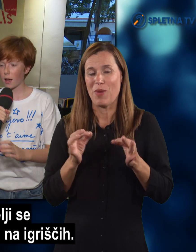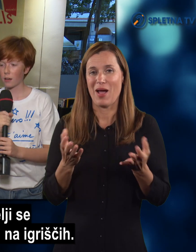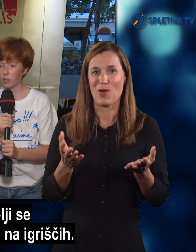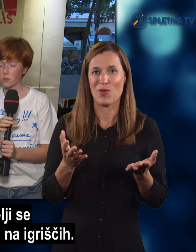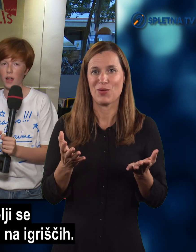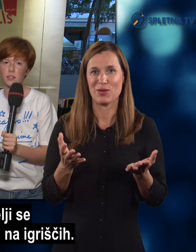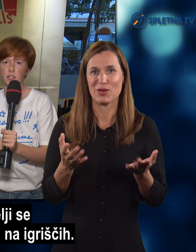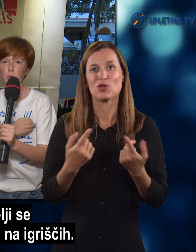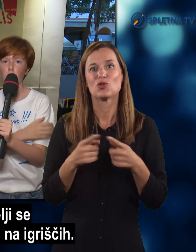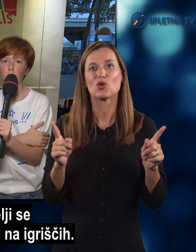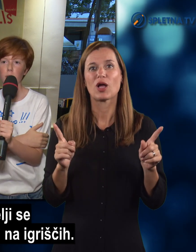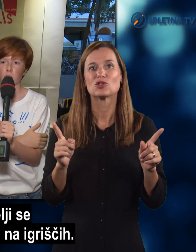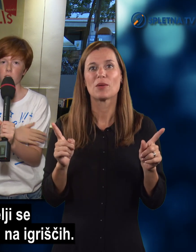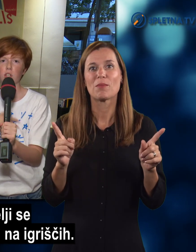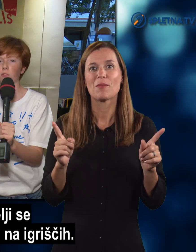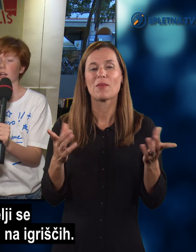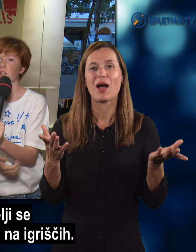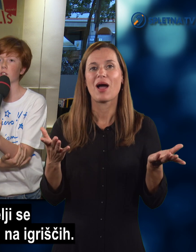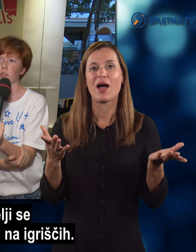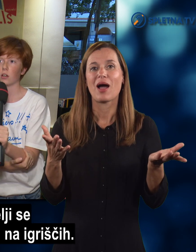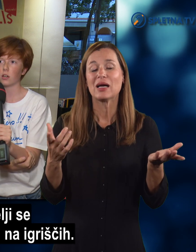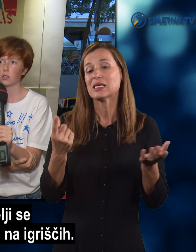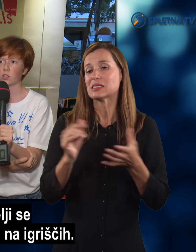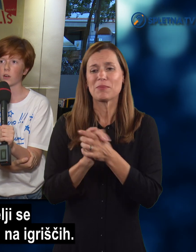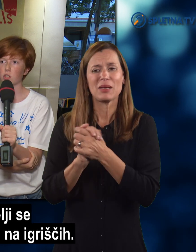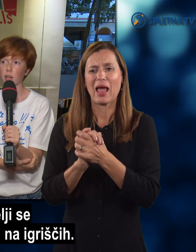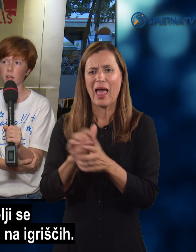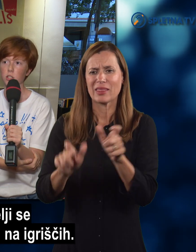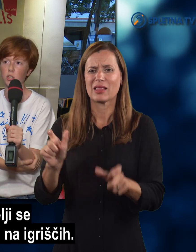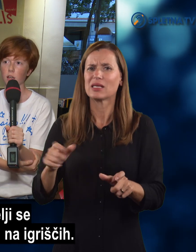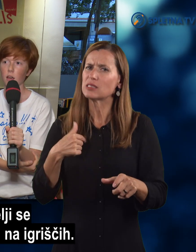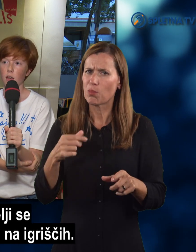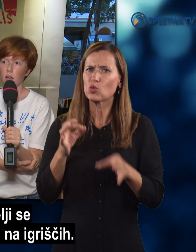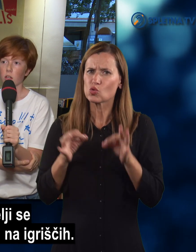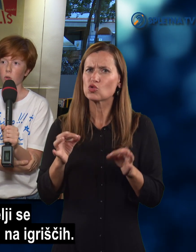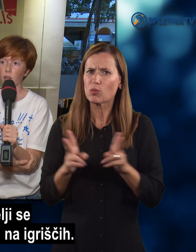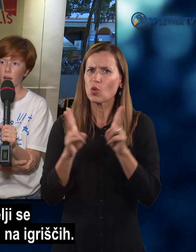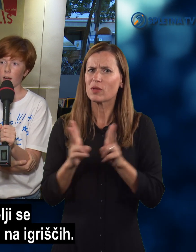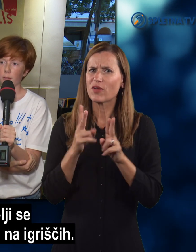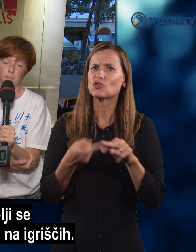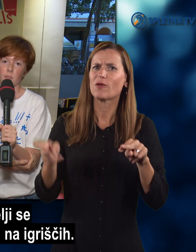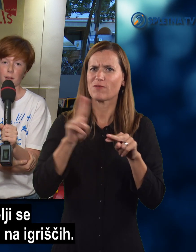Drugače pa s frendi se probam dobivati čim več na igriščih.